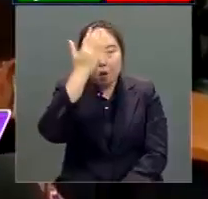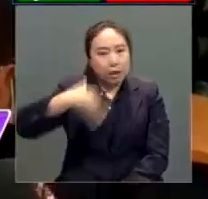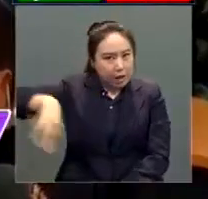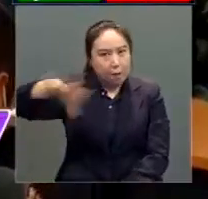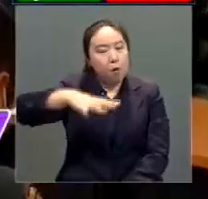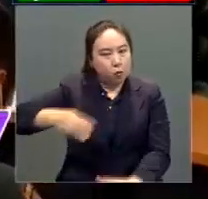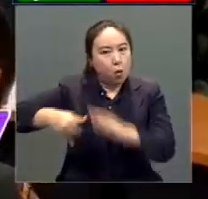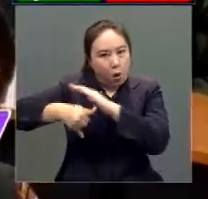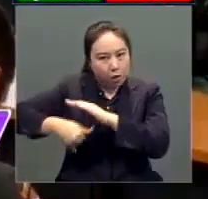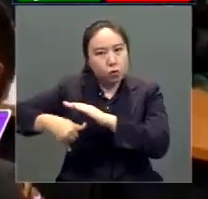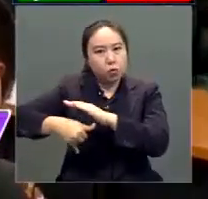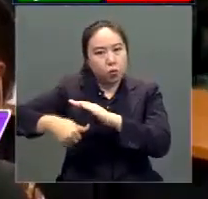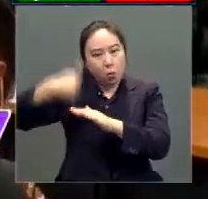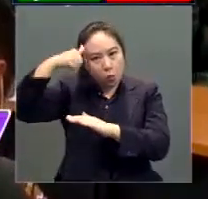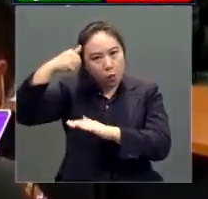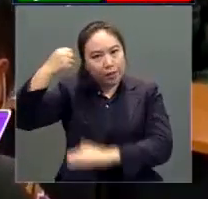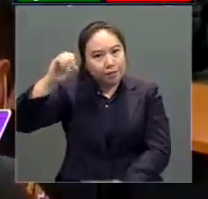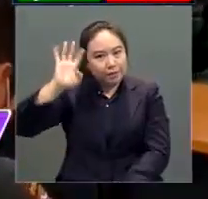ถ้าท่านจะโทรอนันต์บุญสำราญอำเภอเบตงจังหวัดยะลาก็ออกมายืนยันว่าความพร้อมในการรองรับคนไทยที่จะเดินทางกลับเข้าประเทศและได้ทำความเข้าใจกับคนในพื้นที่แล้วถ้าบอกว่าทำความเข้าใจว่ากลุ่มคนที่เดินทางเข้ามาไม่ใช่เป็นตัวปัญหาในการเป็นพาหะของการแพร่เชื้อโรคร้ายเพราะว่าทุกคนนั้นจะต้องถูกกักตัว14